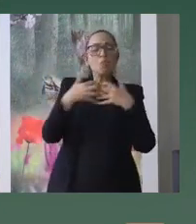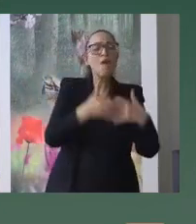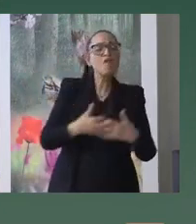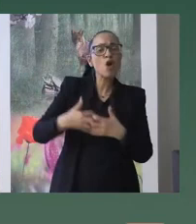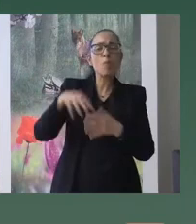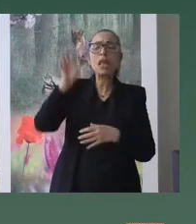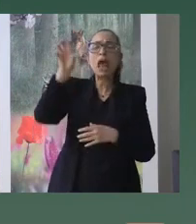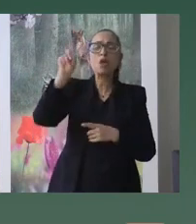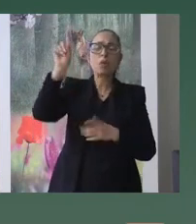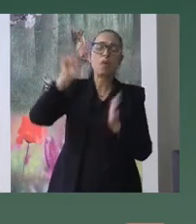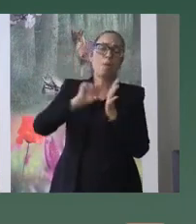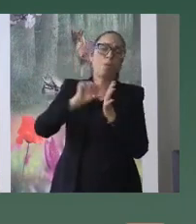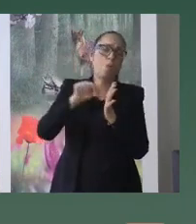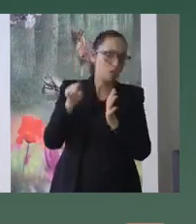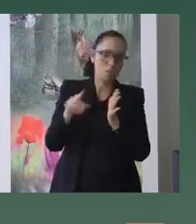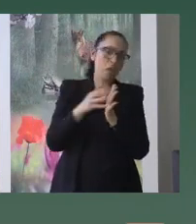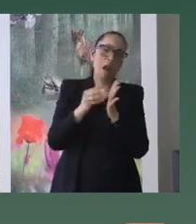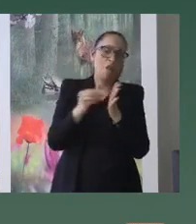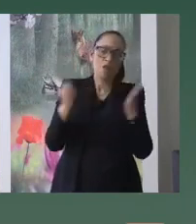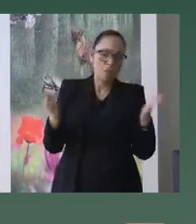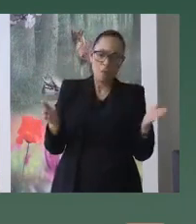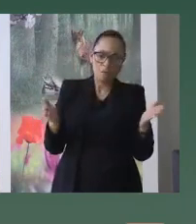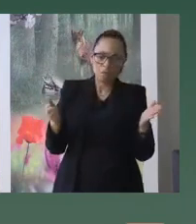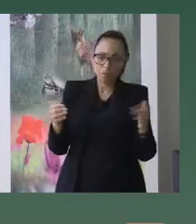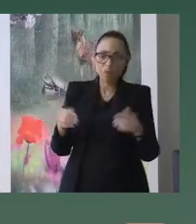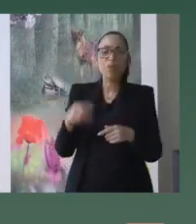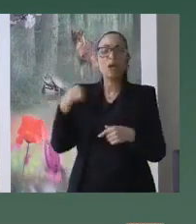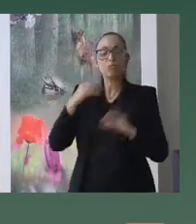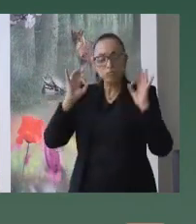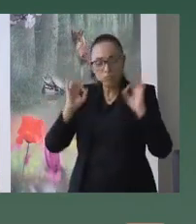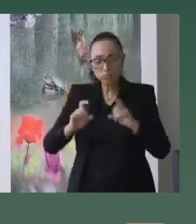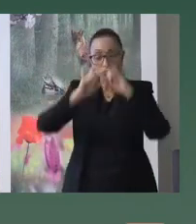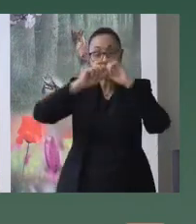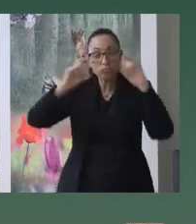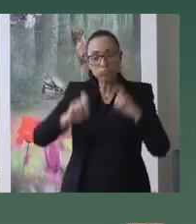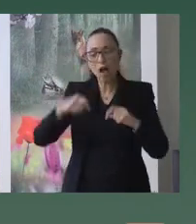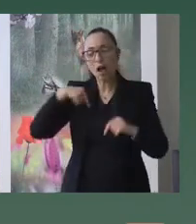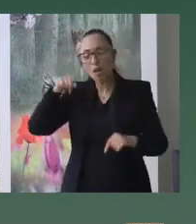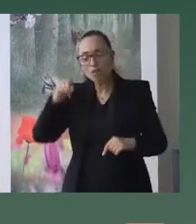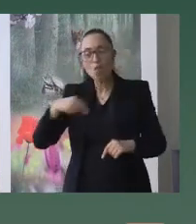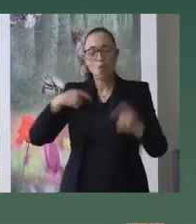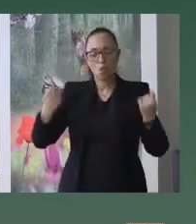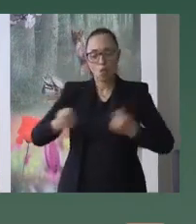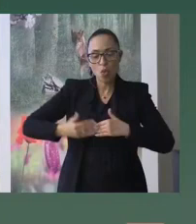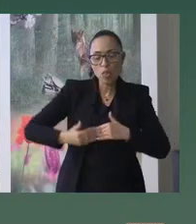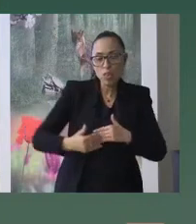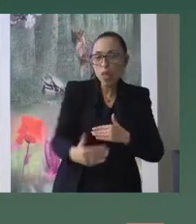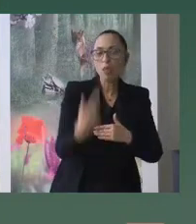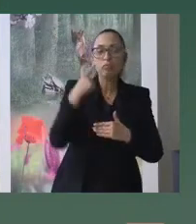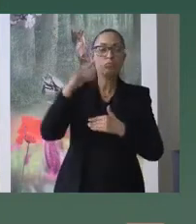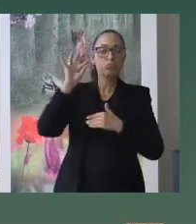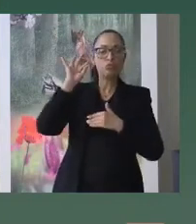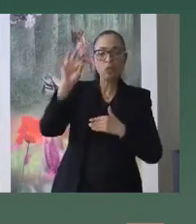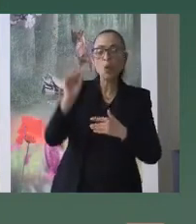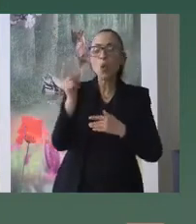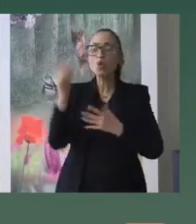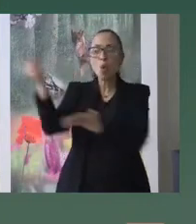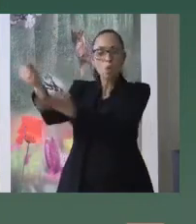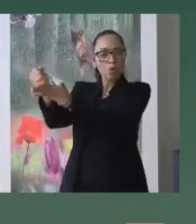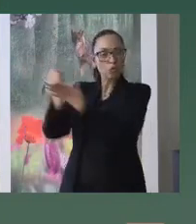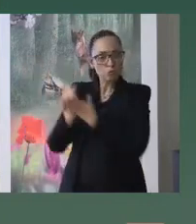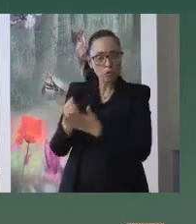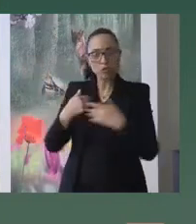βιομηχανική ενότητα σε μια πόλη. Και δεσμεύουμε αυτές τις δυνάμεις, ανθρωποδυνάμεις, αυτούς τους οικονομικούς